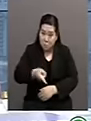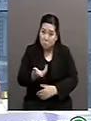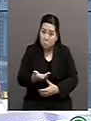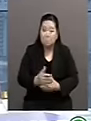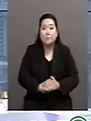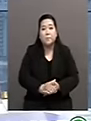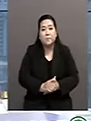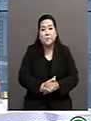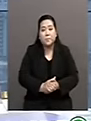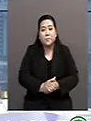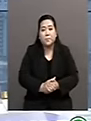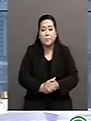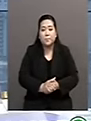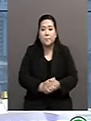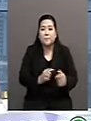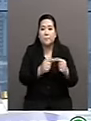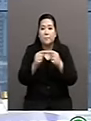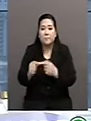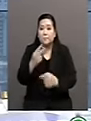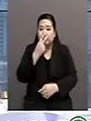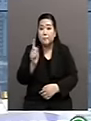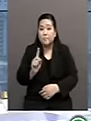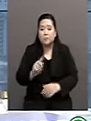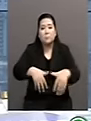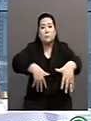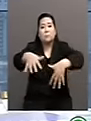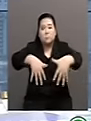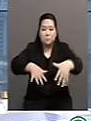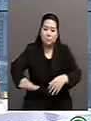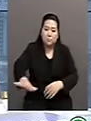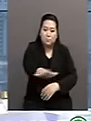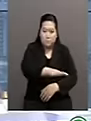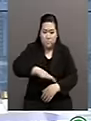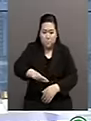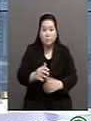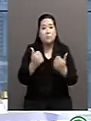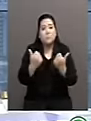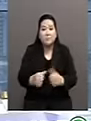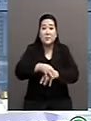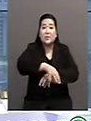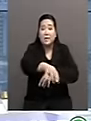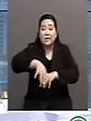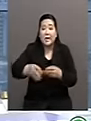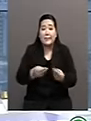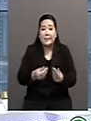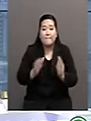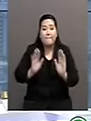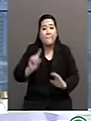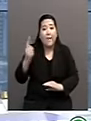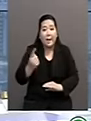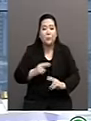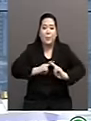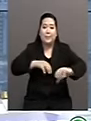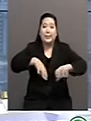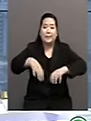อีกเรื่องนึงครับคุณผู้ชมไปดูความเคลื่อนไหวของภาคประชาชนล่าสุดนะครับเครือข่ายที่ดินแนวใหม่ชุมชนท้องถิ่นจัดการตนเอง